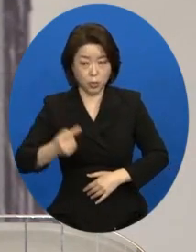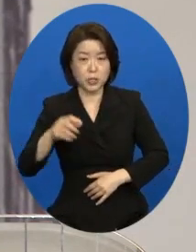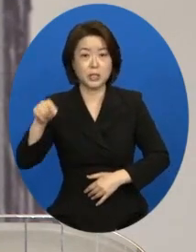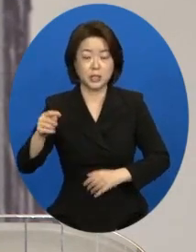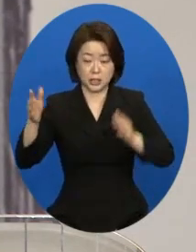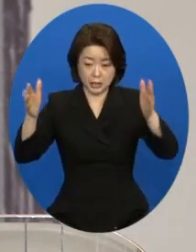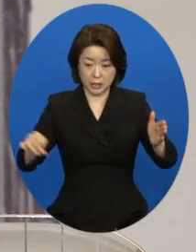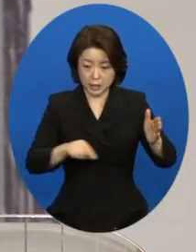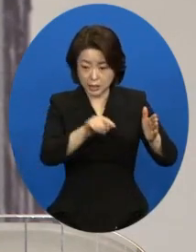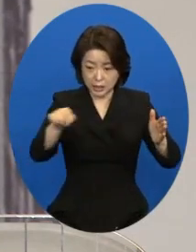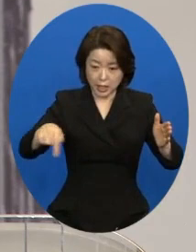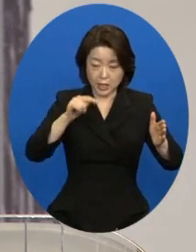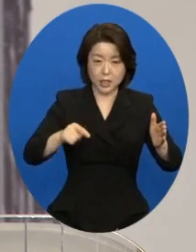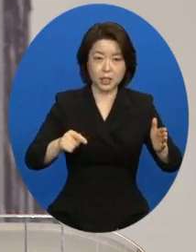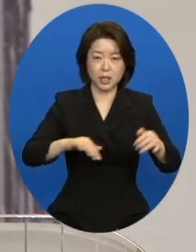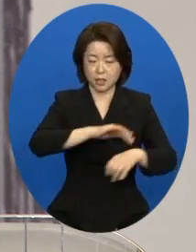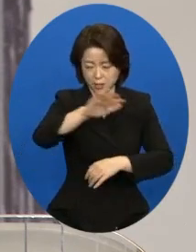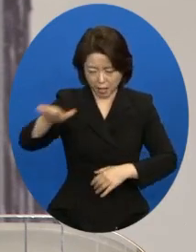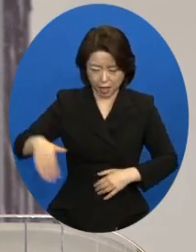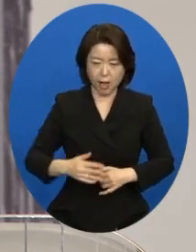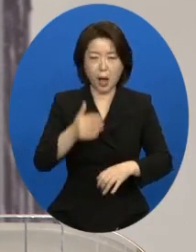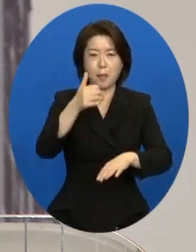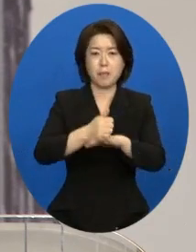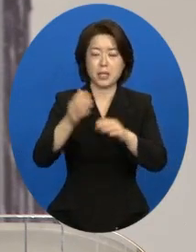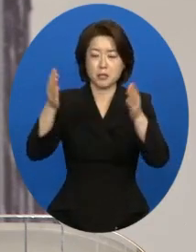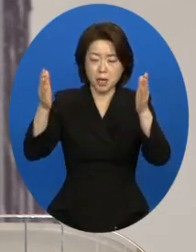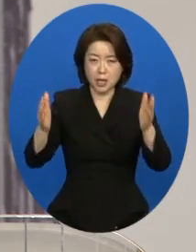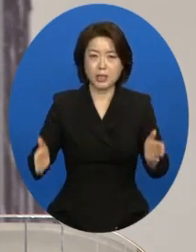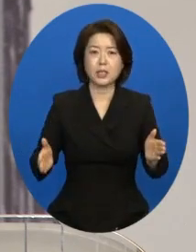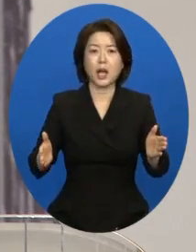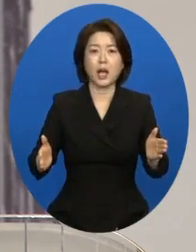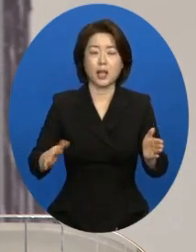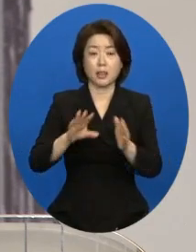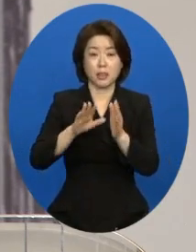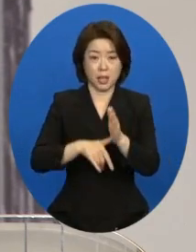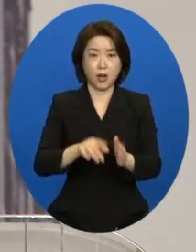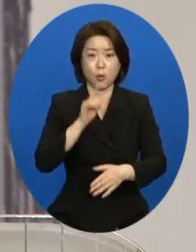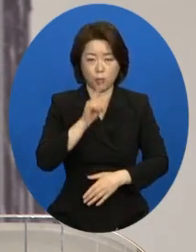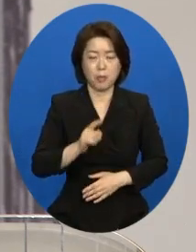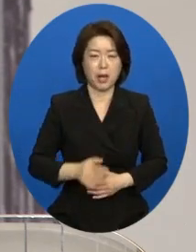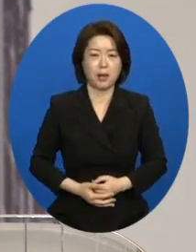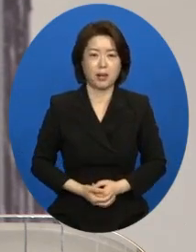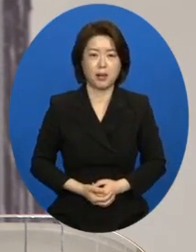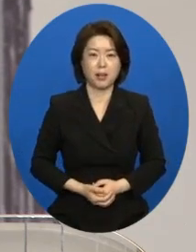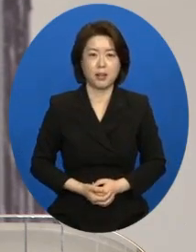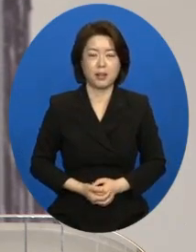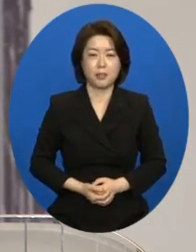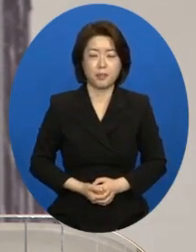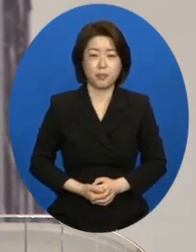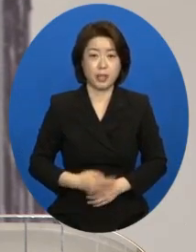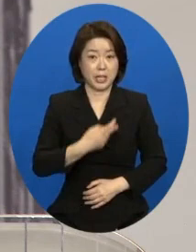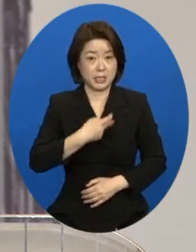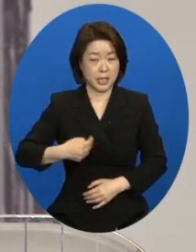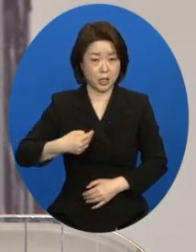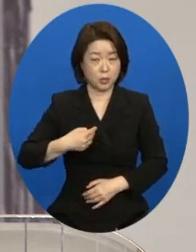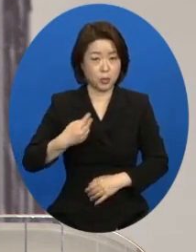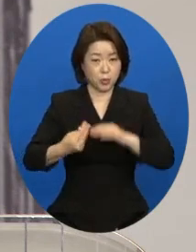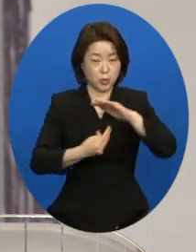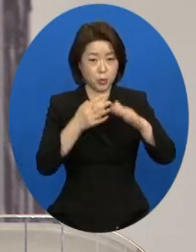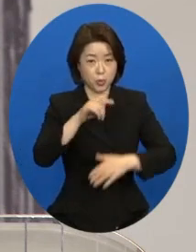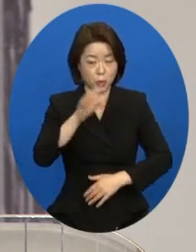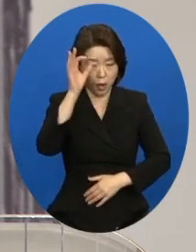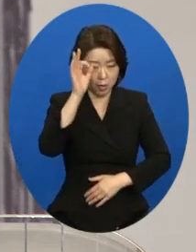사이의 기간을 다 통틀어서 마지막 때라고 불러요. 사도 요한이 보기에 적그리스도가 이미